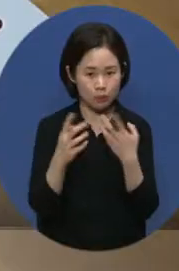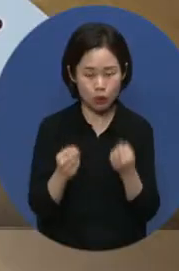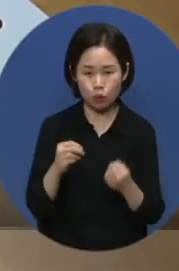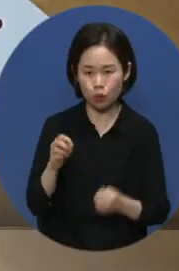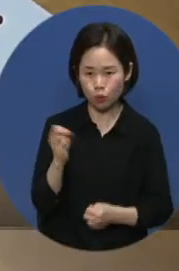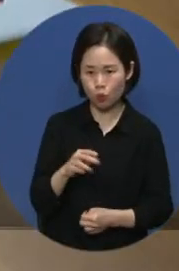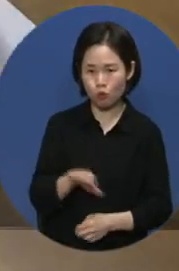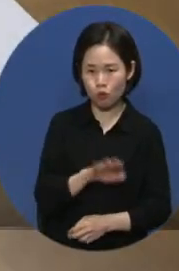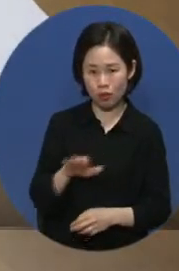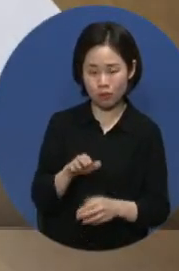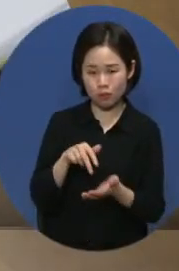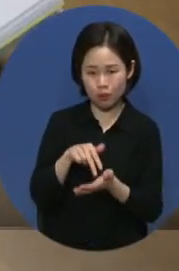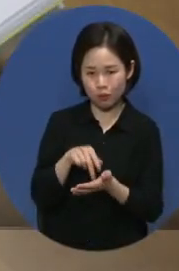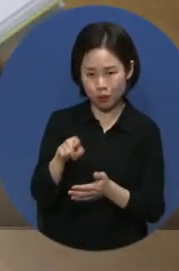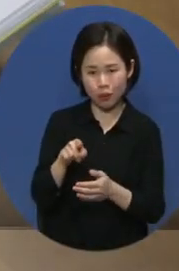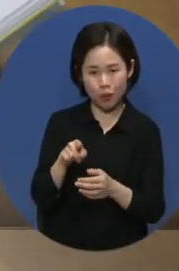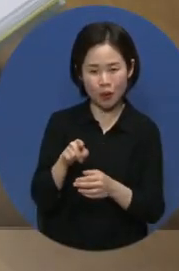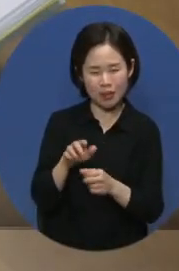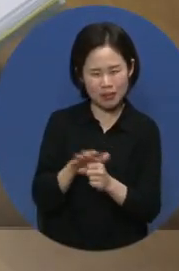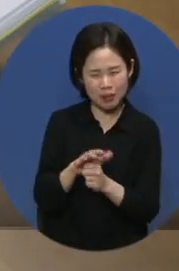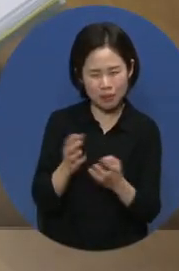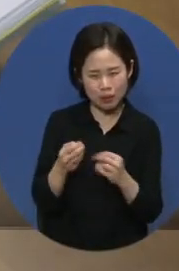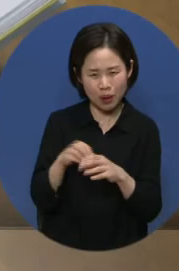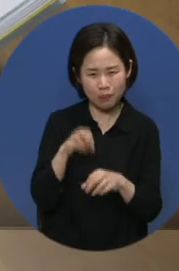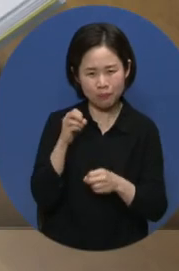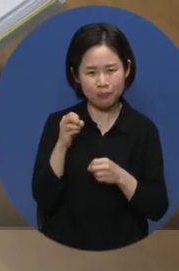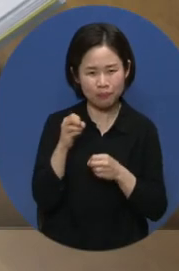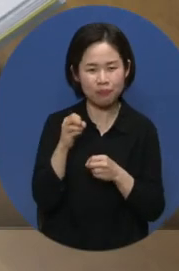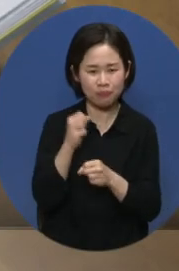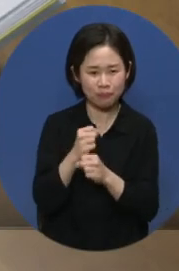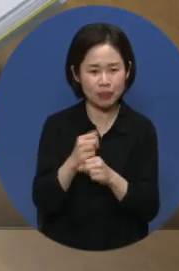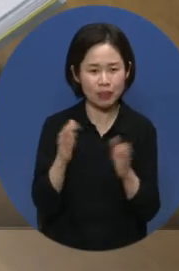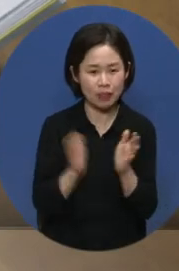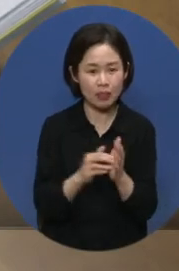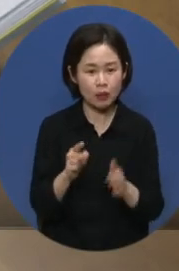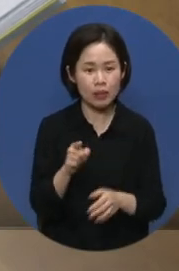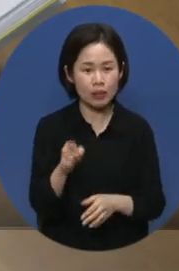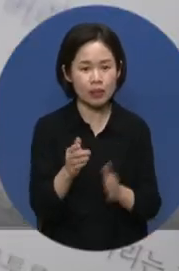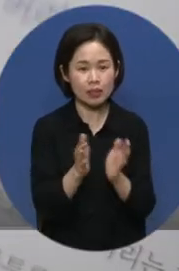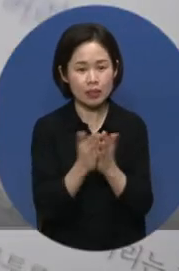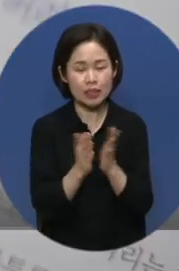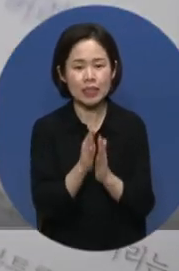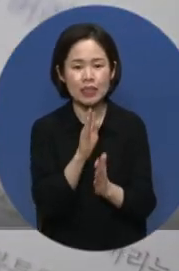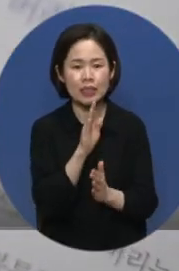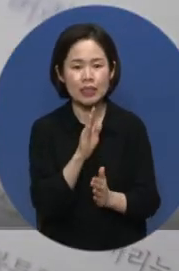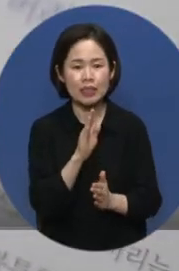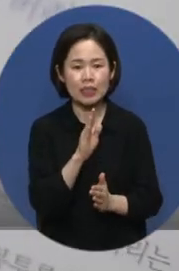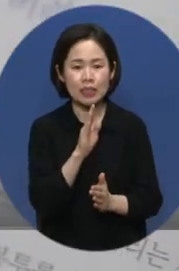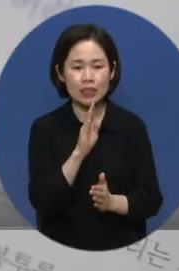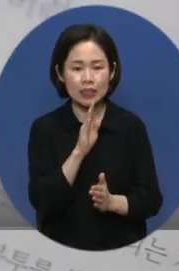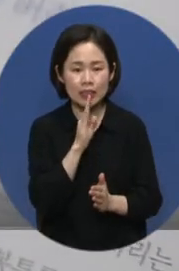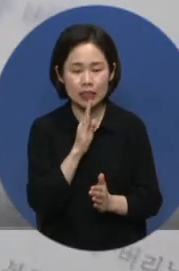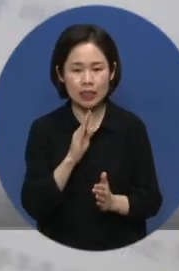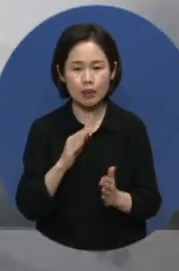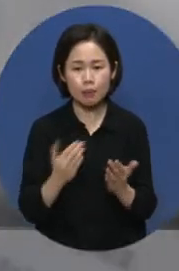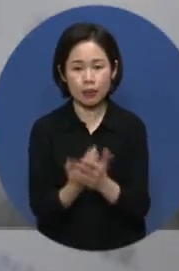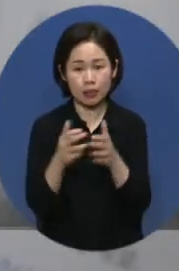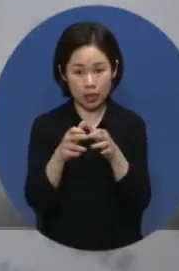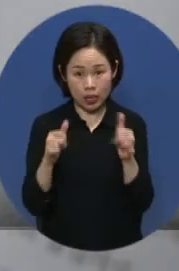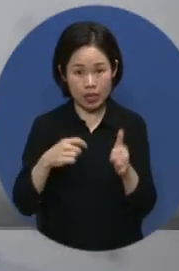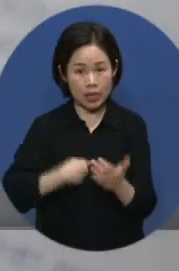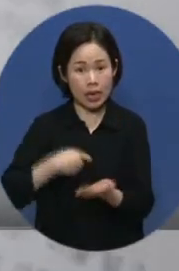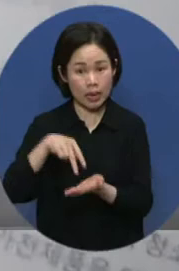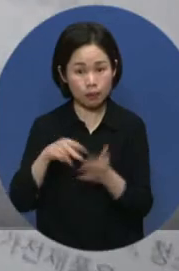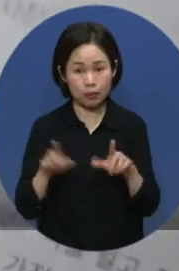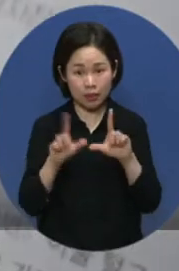이 책에 실제 발달장애인분들이 자립을 해서 살아가고 있는 이야기를 직접 담았거든요. 그래서 혼자 사시는